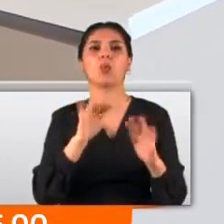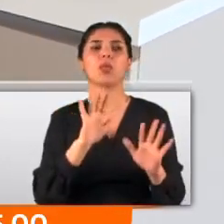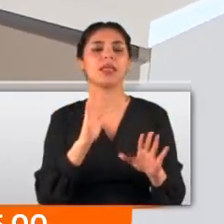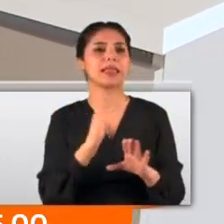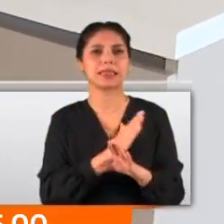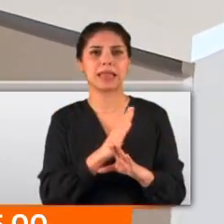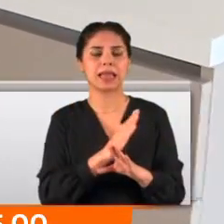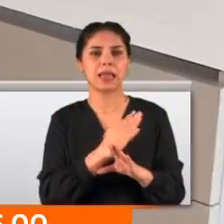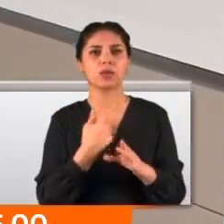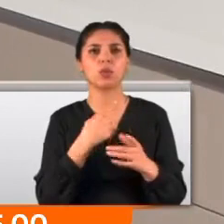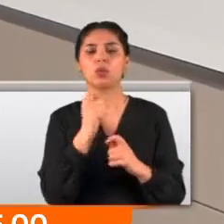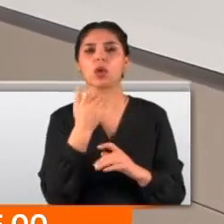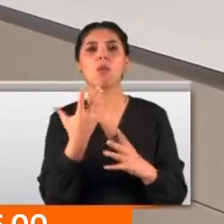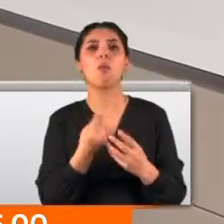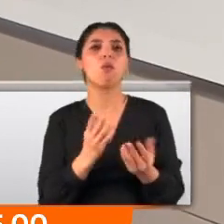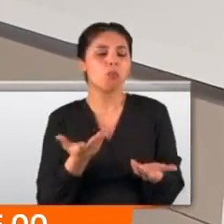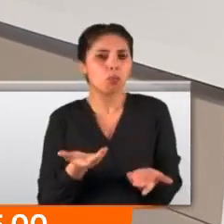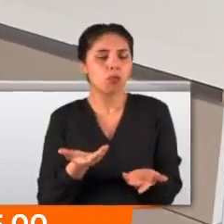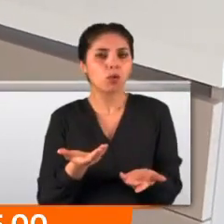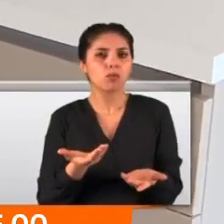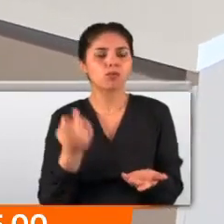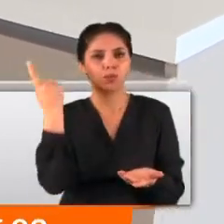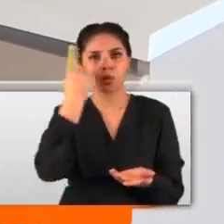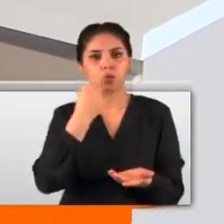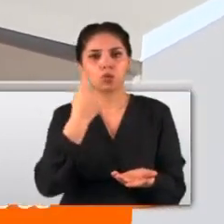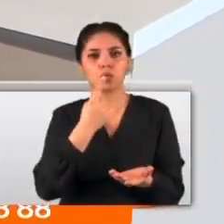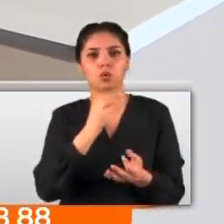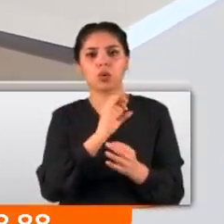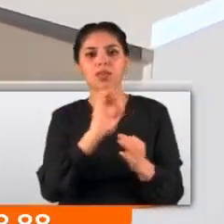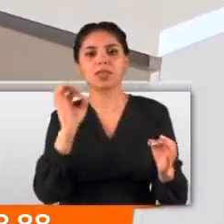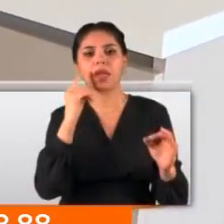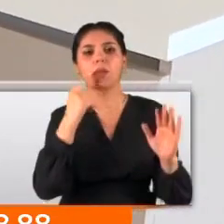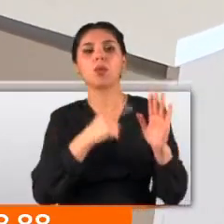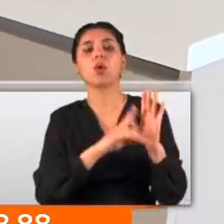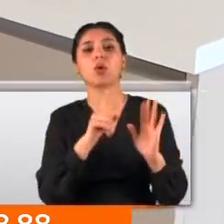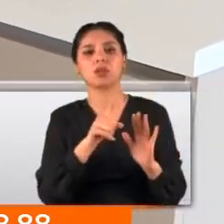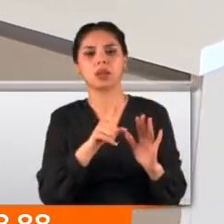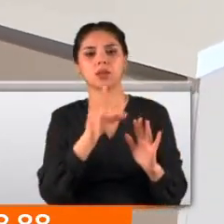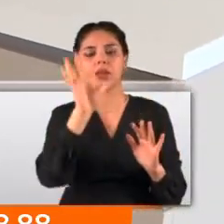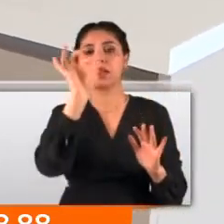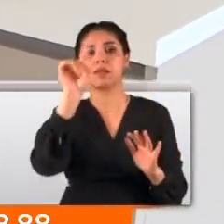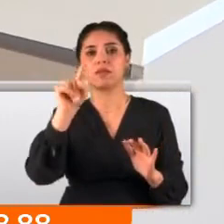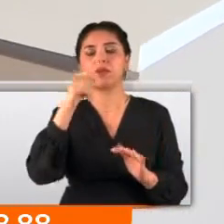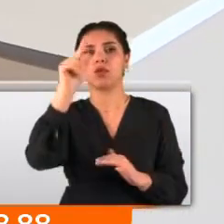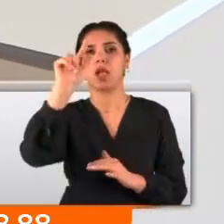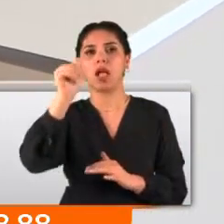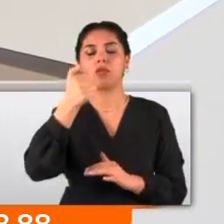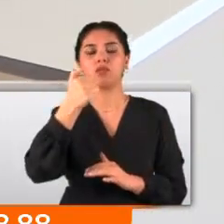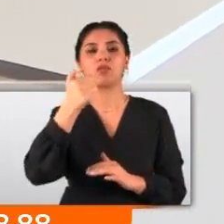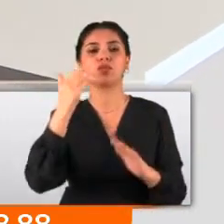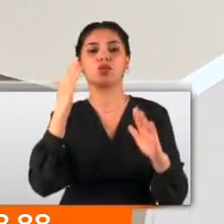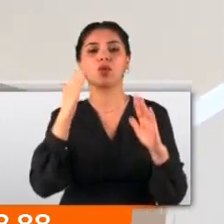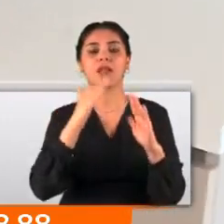Neden kullanamıyoruz 0.69'dan peki? Çünkü tam gösterilmiyor. İşte 0.69 konut